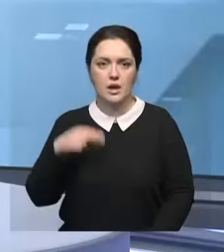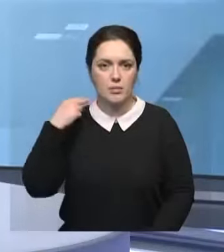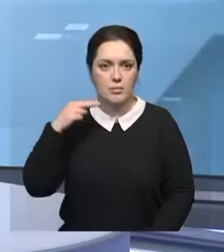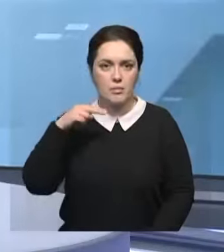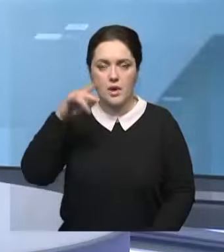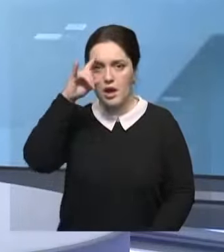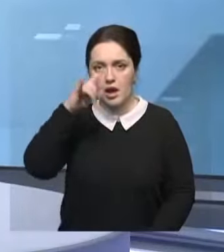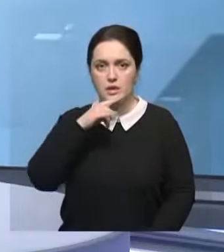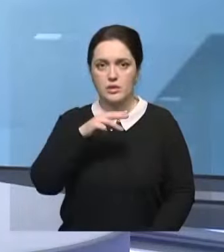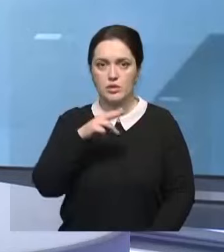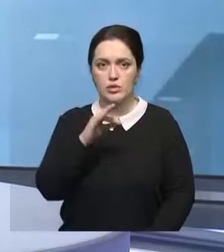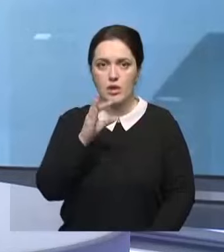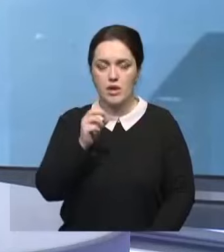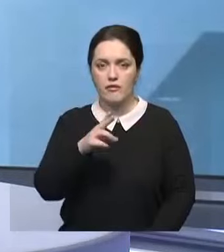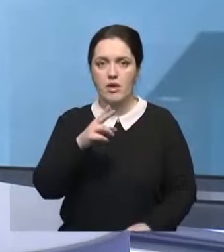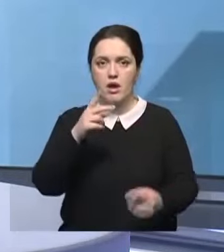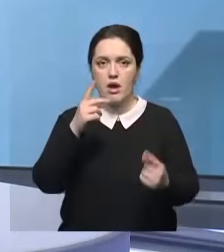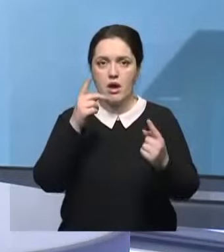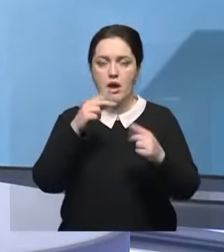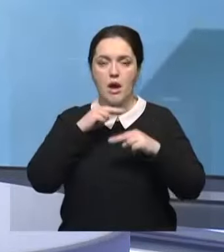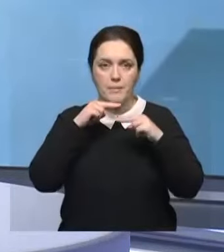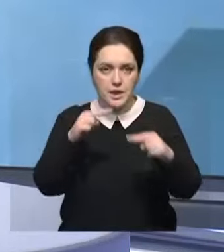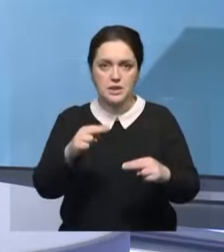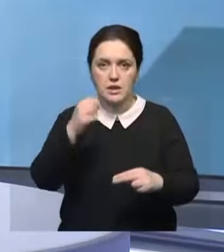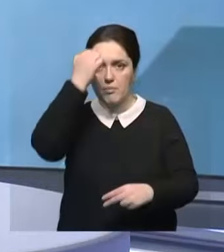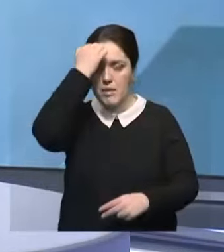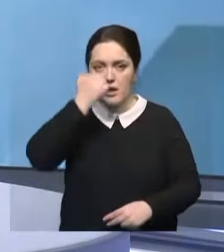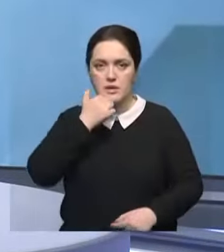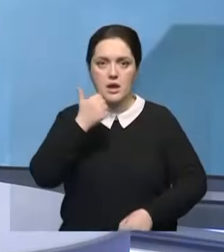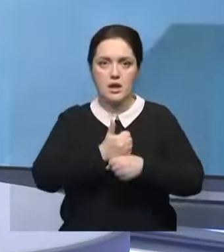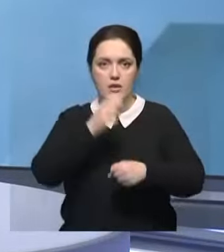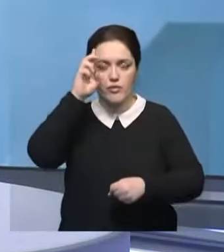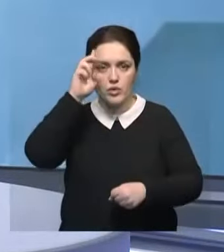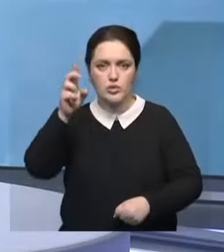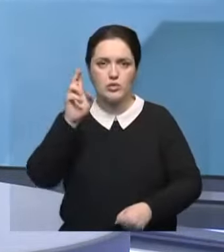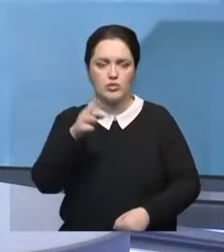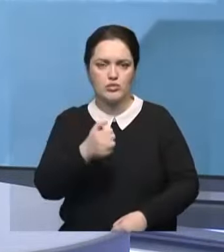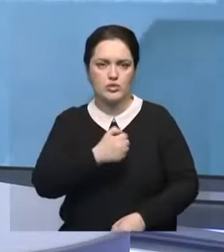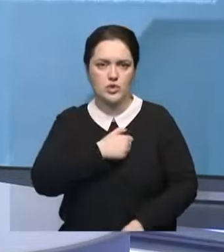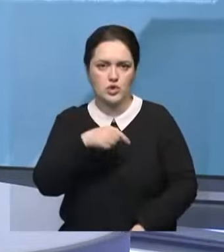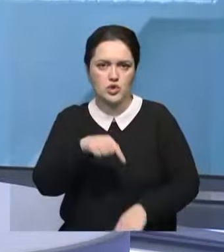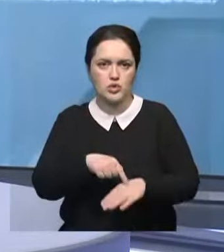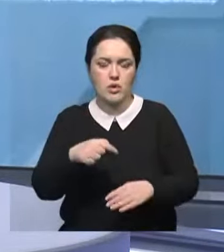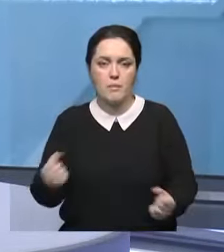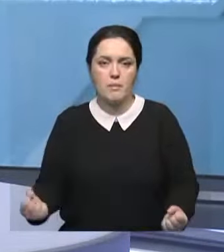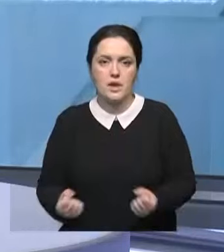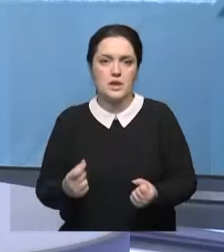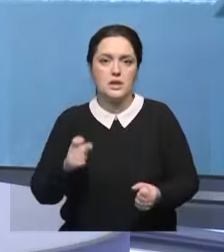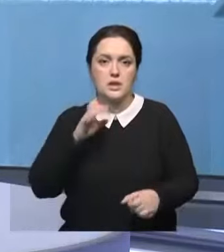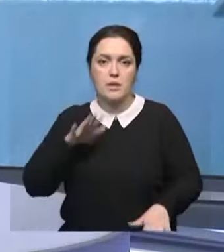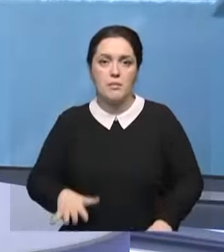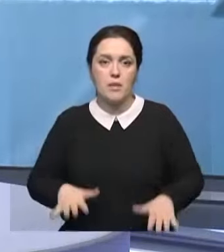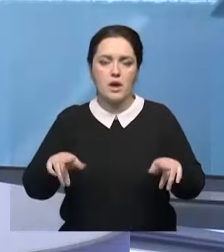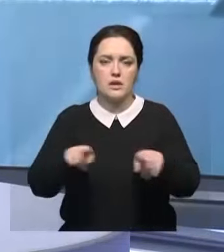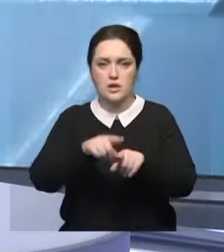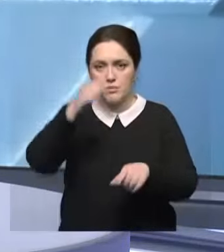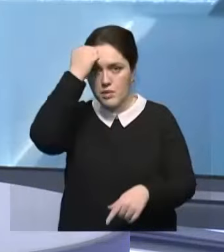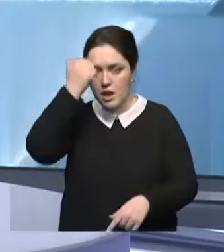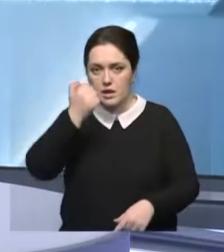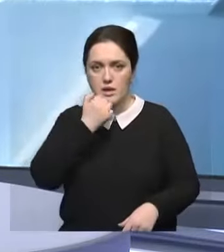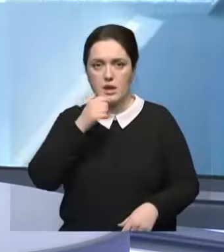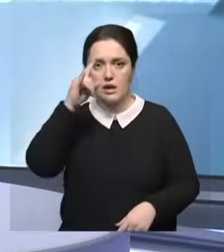Касым-Жомарт Токаев обратился с благодарностью главам государств, выражающих сочувствие и поддержку из-за паводков, а